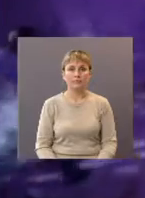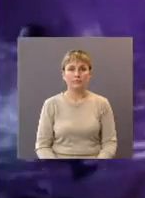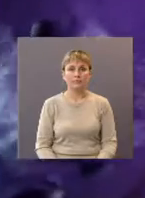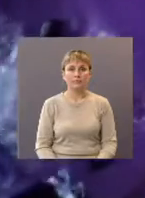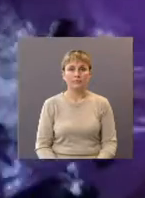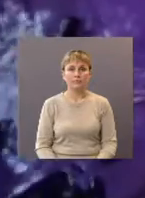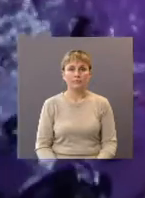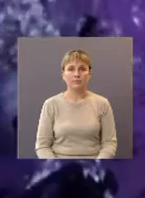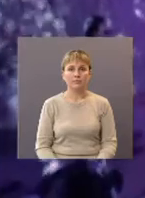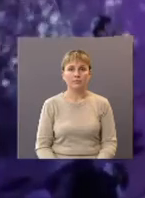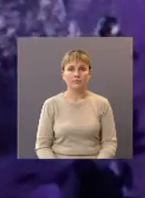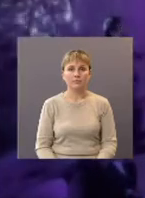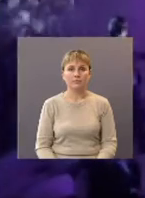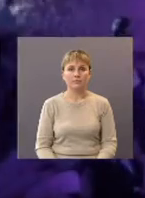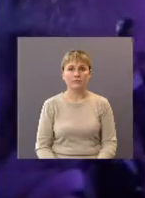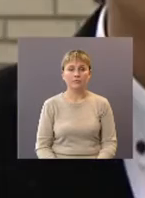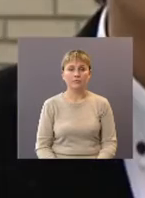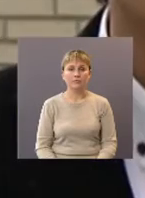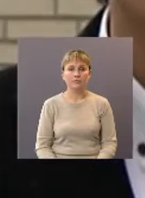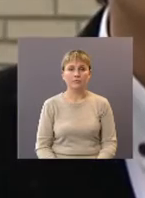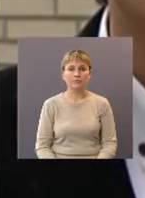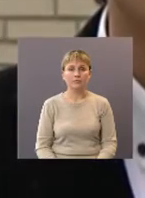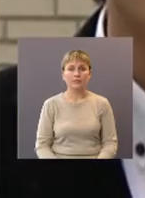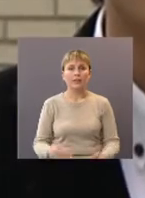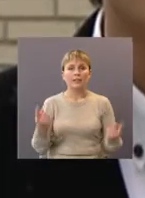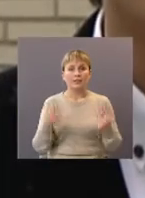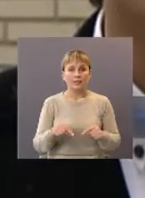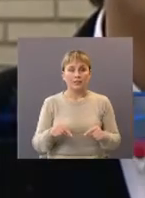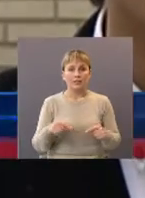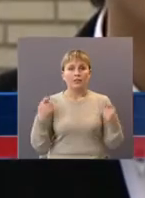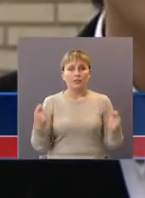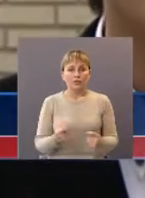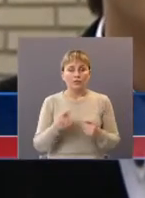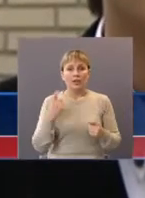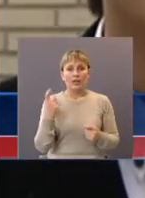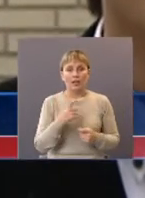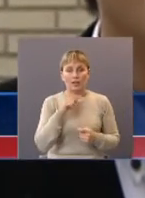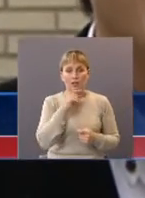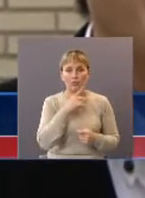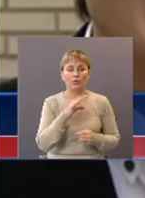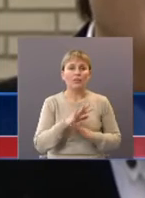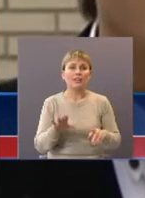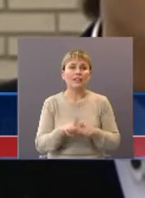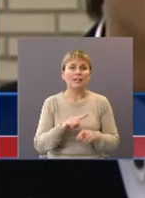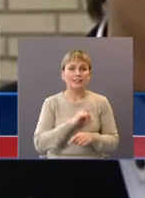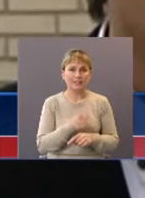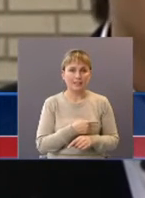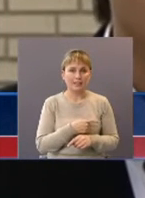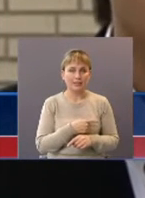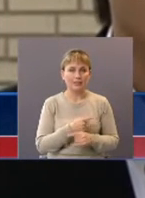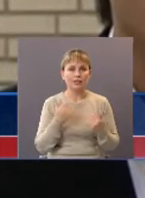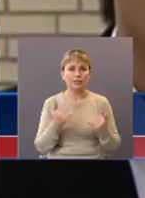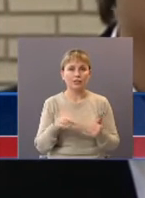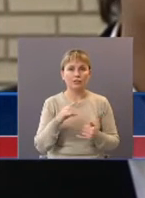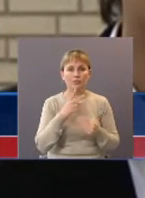дети, когда со мной... Кризис на ТОИах экономит, но не так сильно. То есть и сейчас